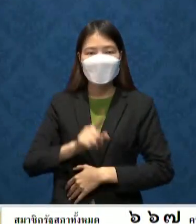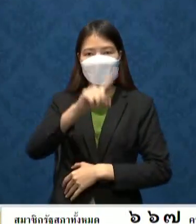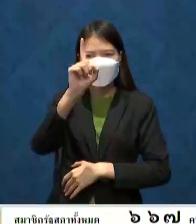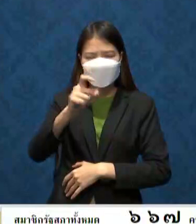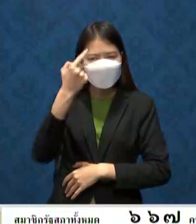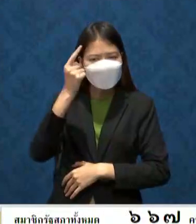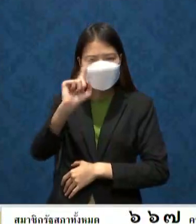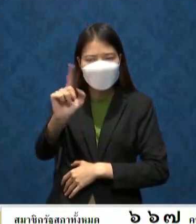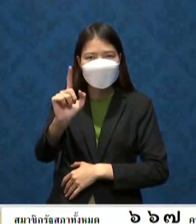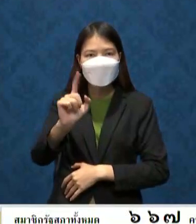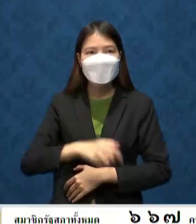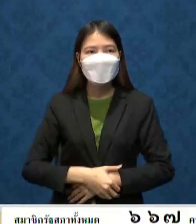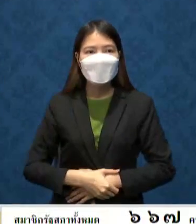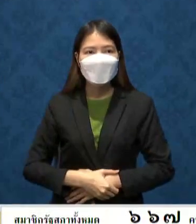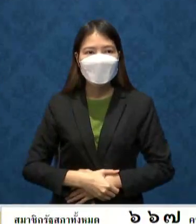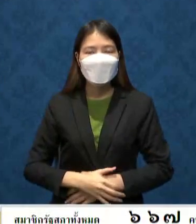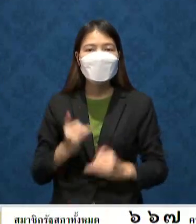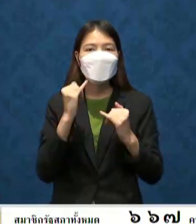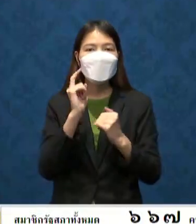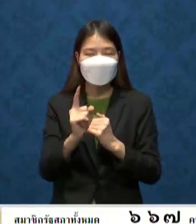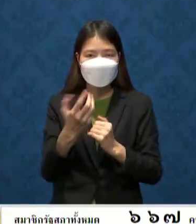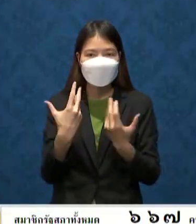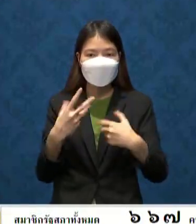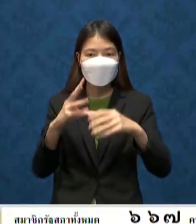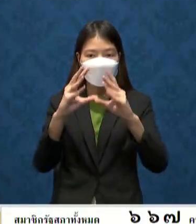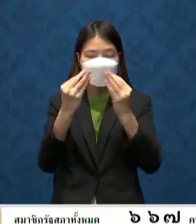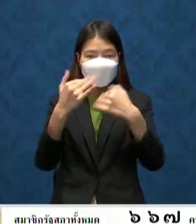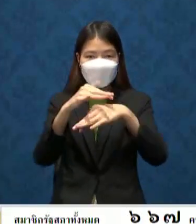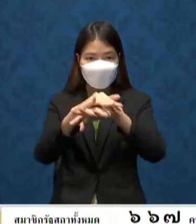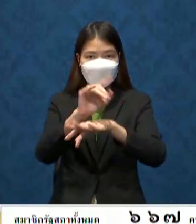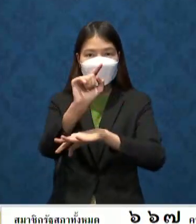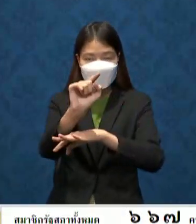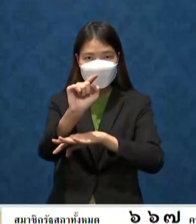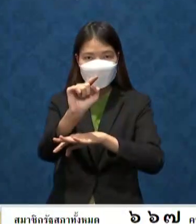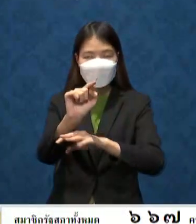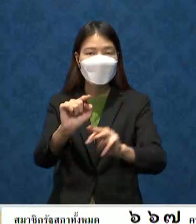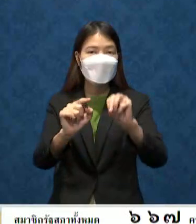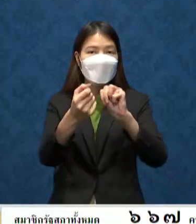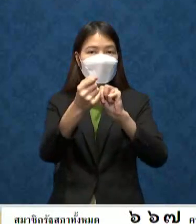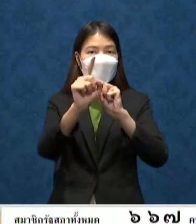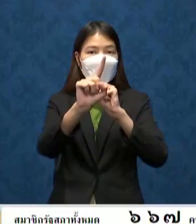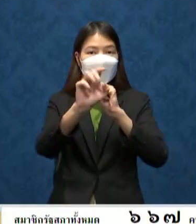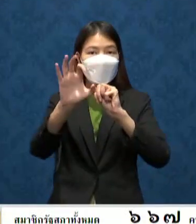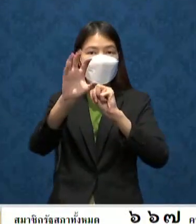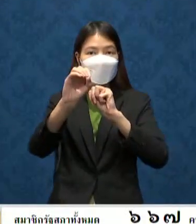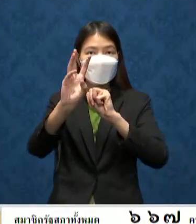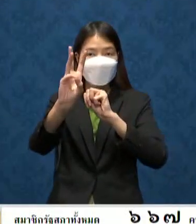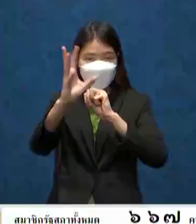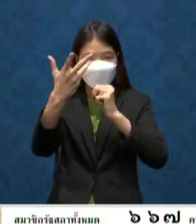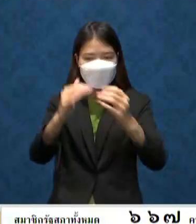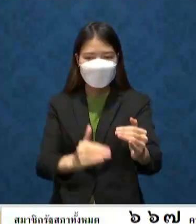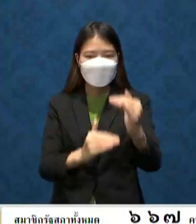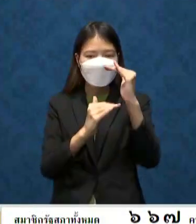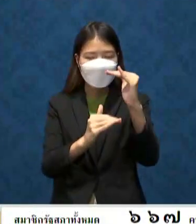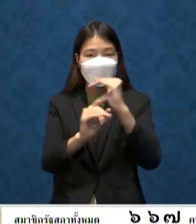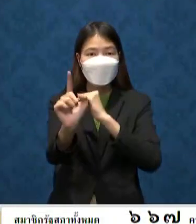ข้อบังคับการประชุมซึ่งความจริงเราประชุมร่วมรัฐสภาเนี่ยก็ตามรัฐธรรมนูญมาตรา156นะครับซึ่งก็มีข้อบังคับการประ